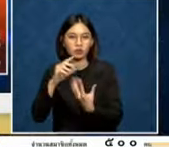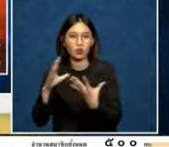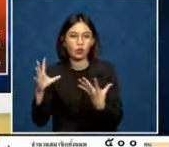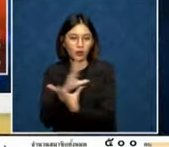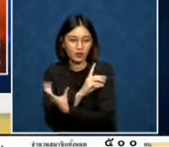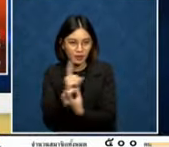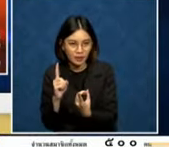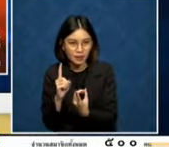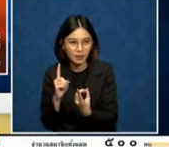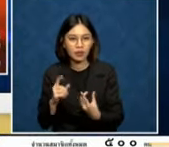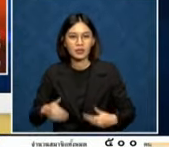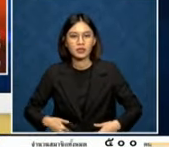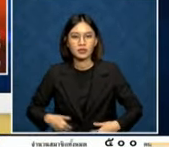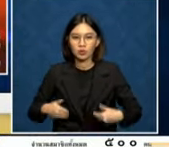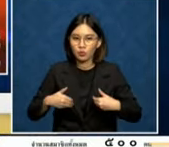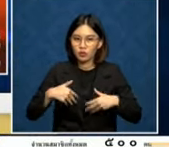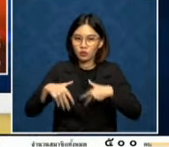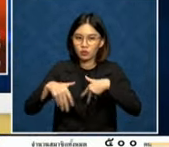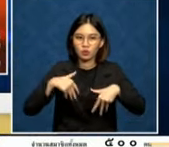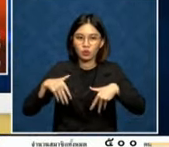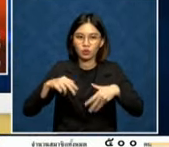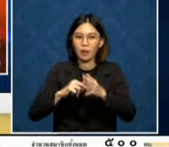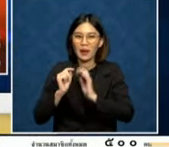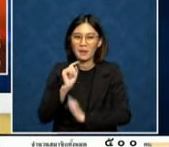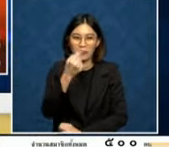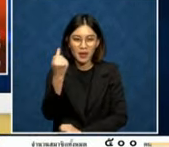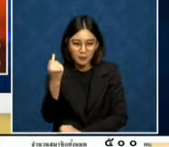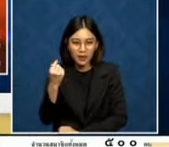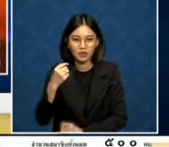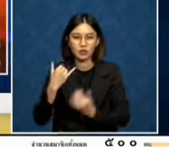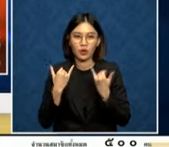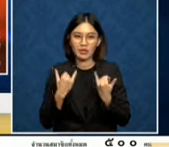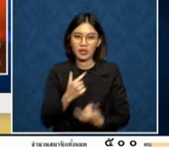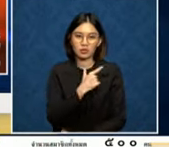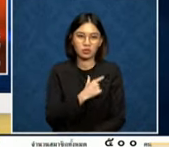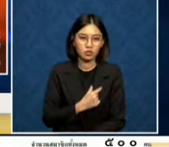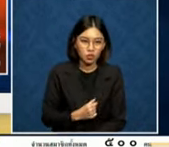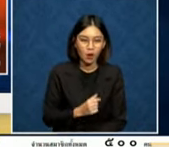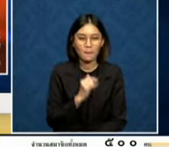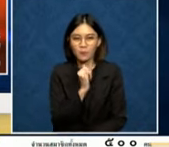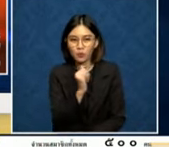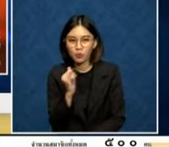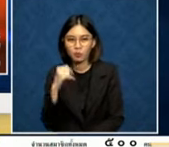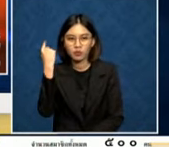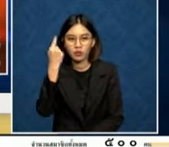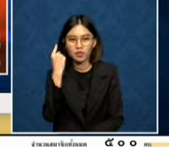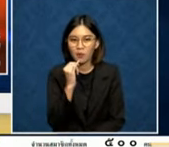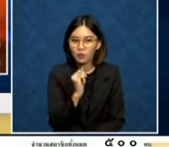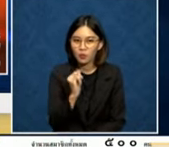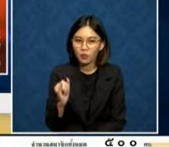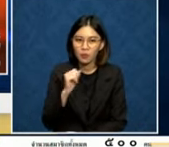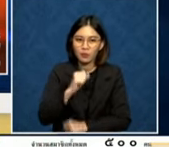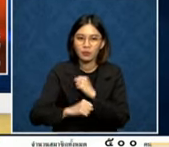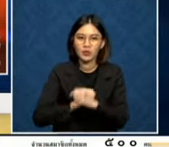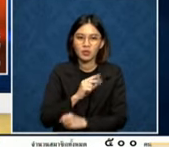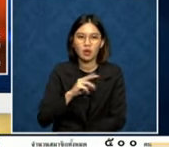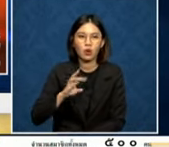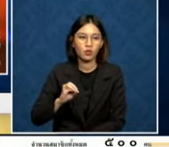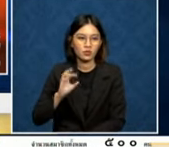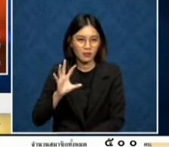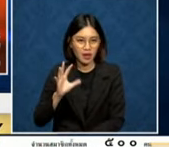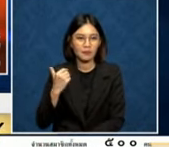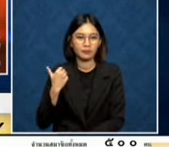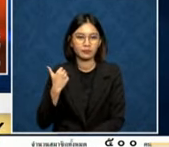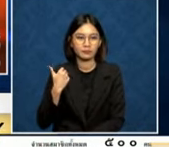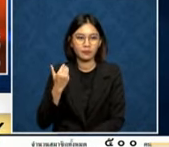ครับและวิถีชุมชนเป็นเป็นใหม่ครับที่ได้รับความนิยมนะครับนักท่องเที่ยวในปี 2565